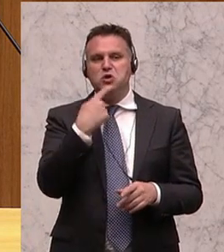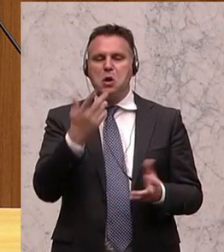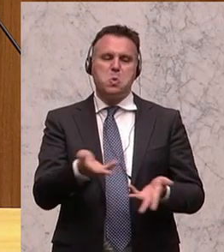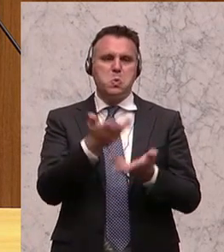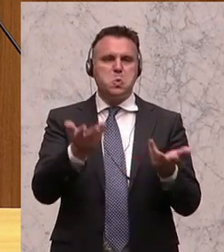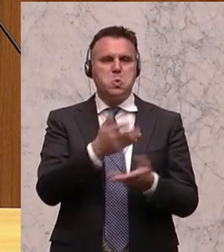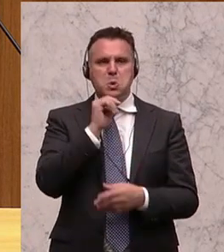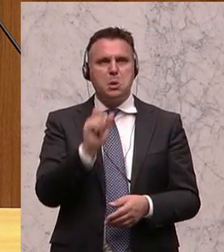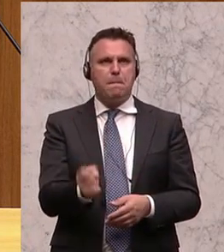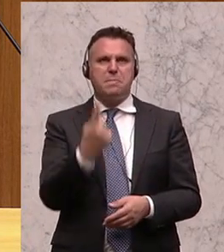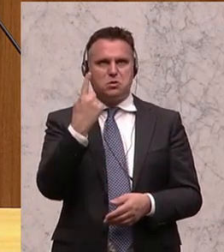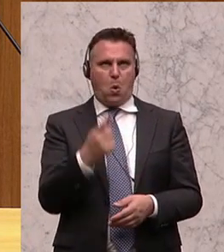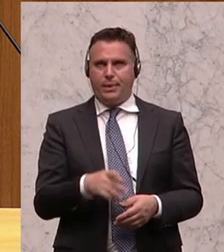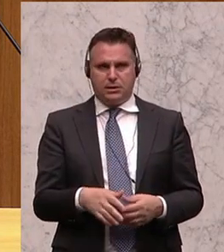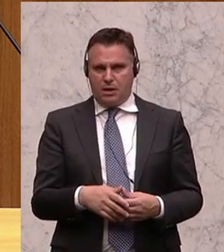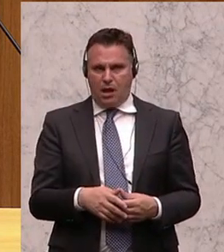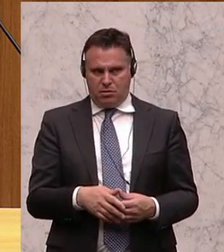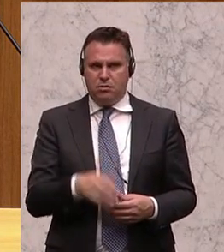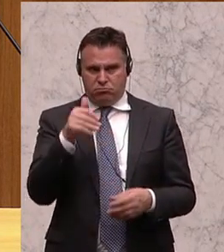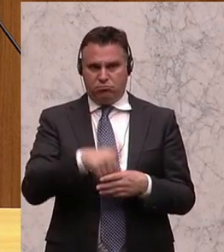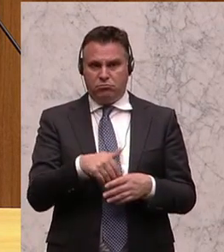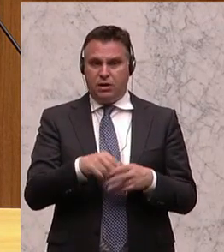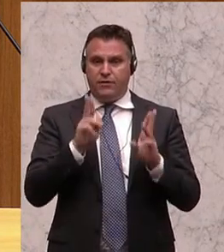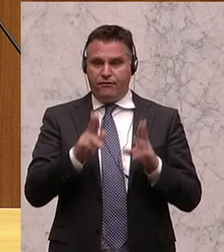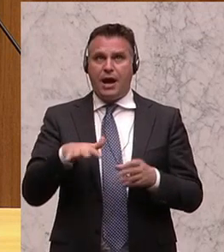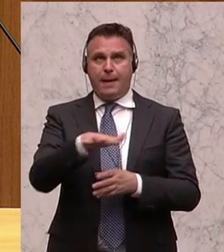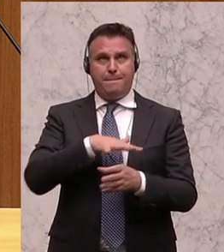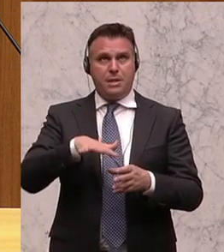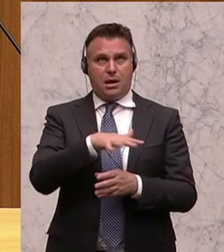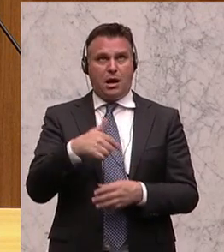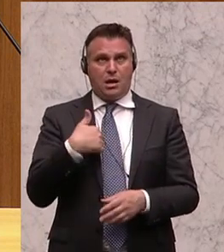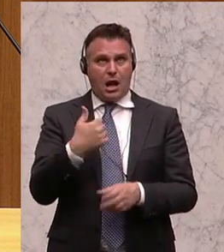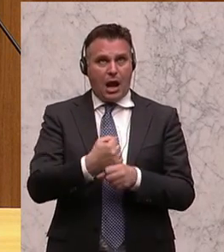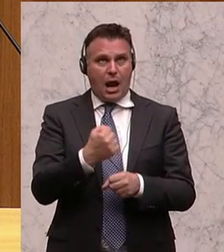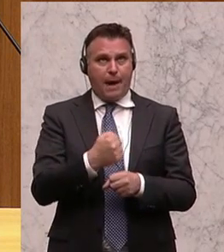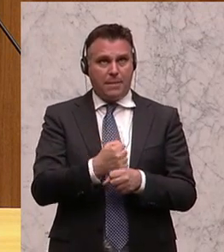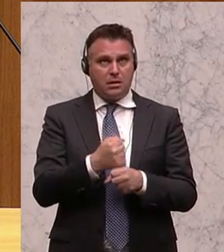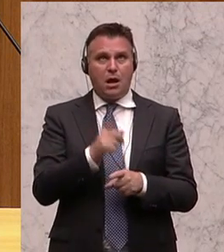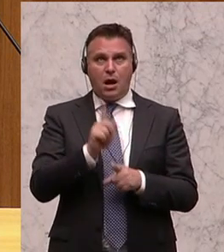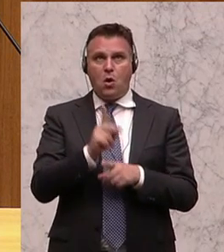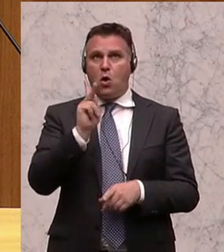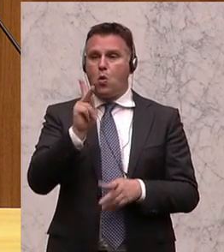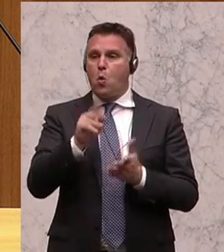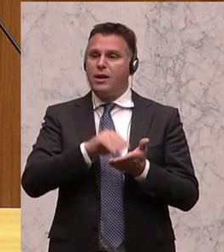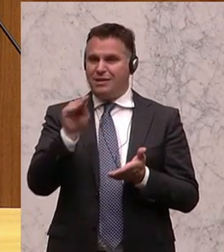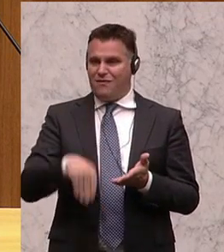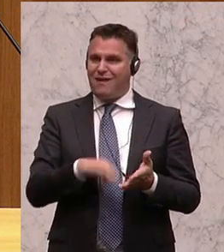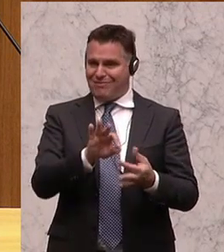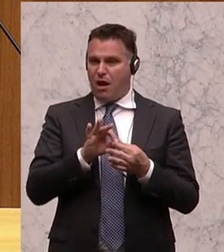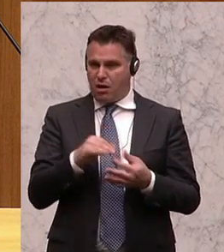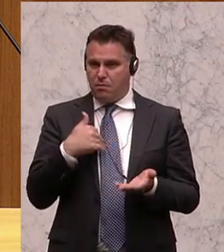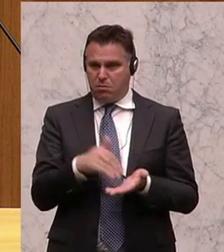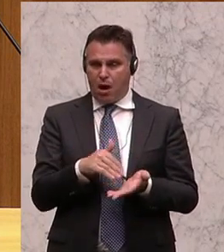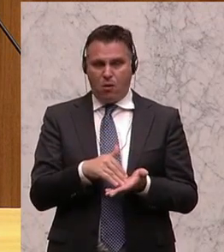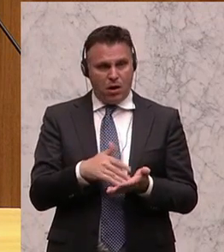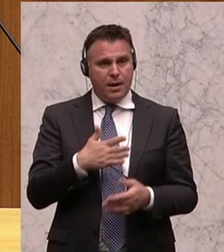kann. Denn da geht es ja darum, dass einer, der in einem Bereich tätig ist, auch jenen Kollektivvertrag zur Anwendung kommt,